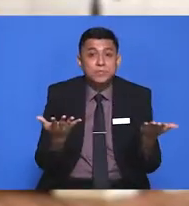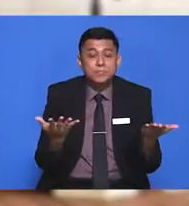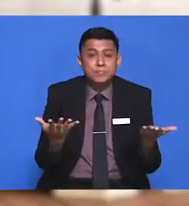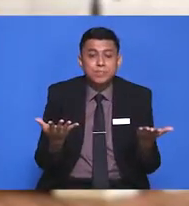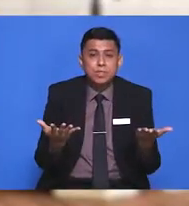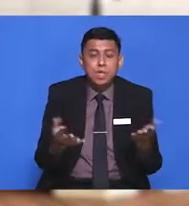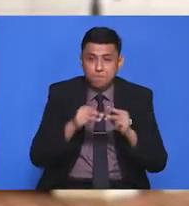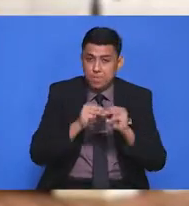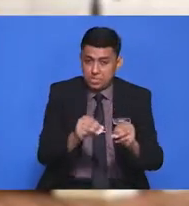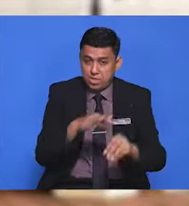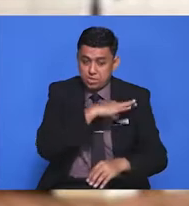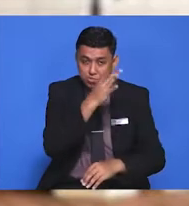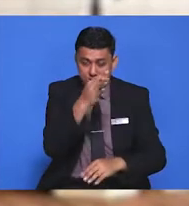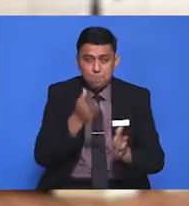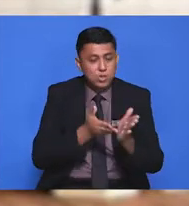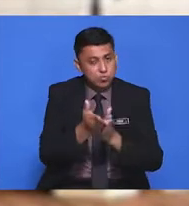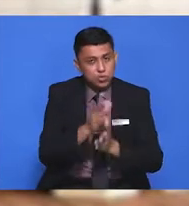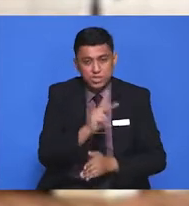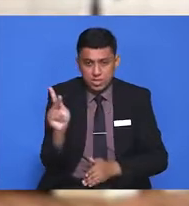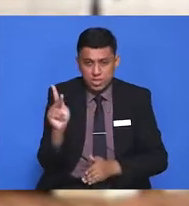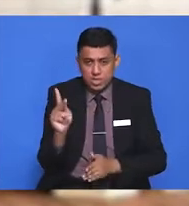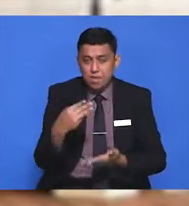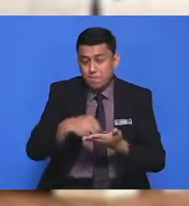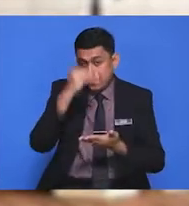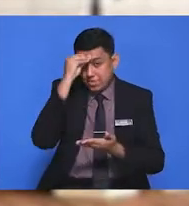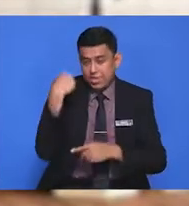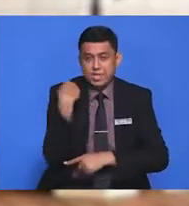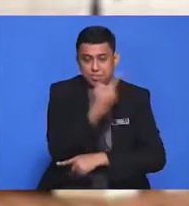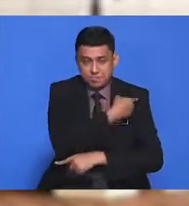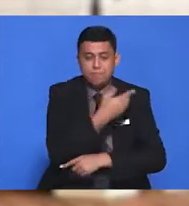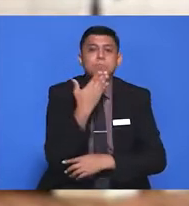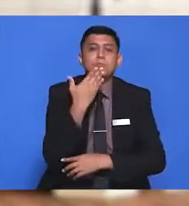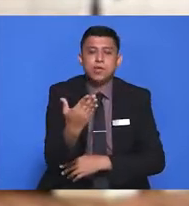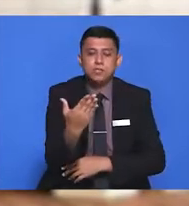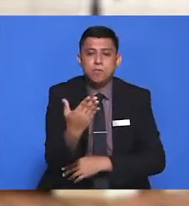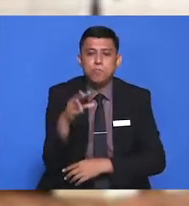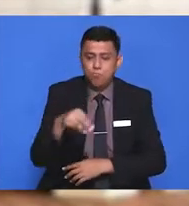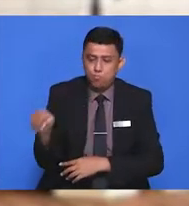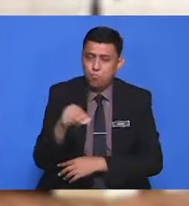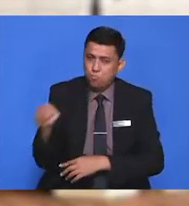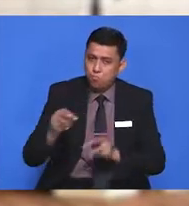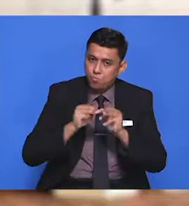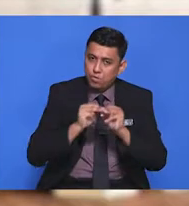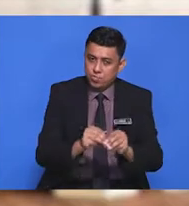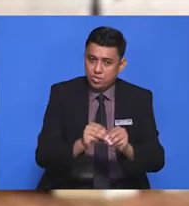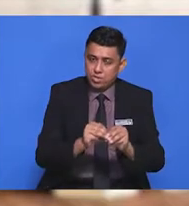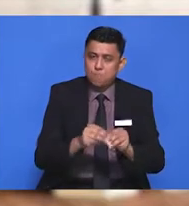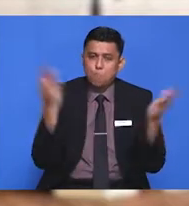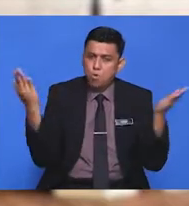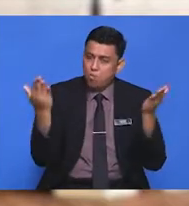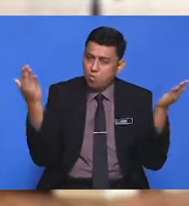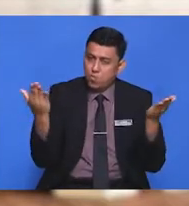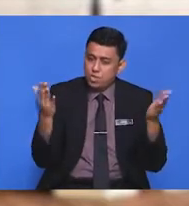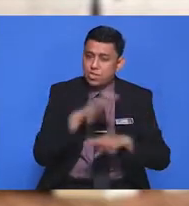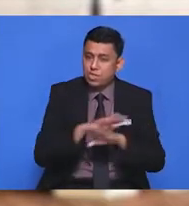anda masih bersemangat untuk meneruskan sesi pembelajaran kita? Terima kasih murid-murid kerana masih bermotivasi.